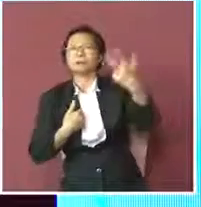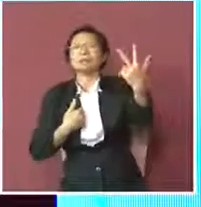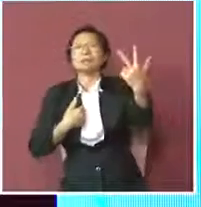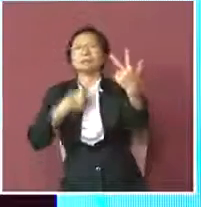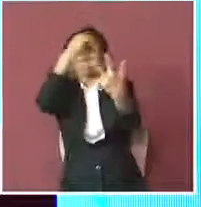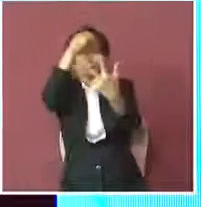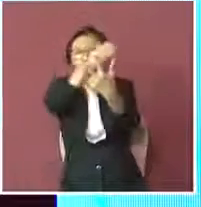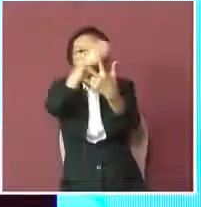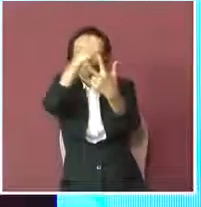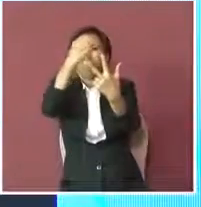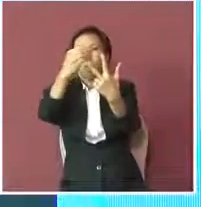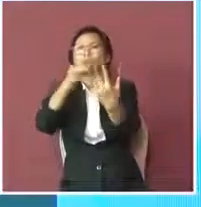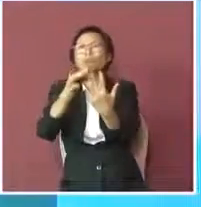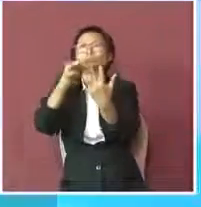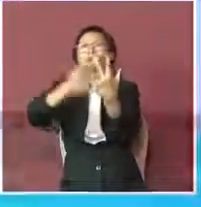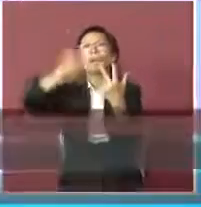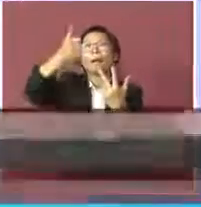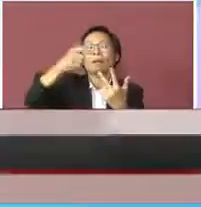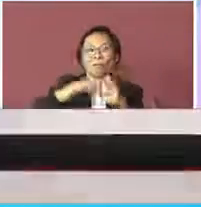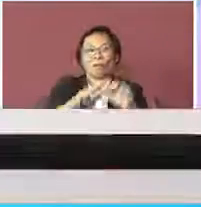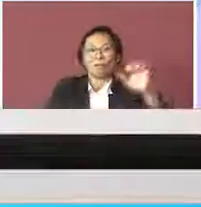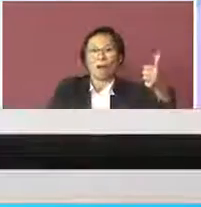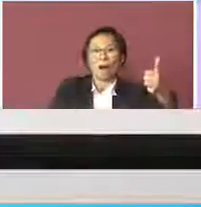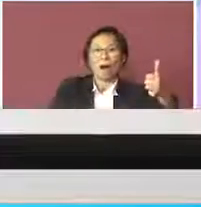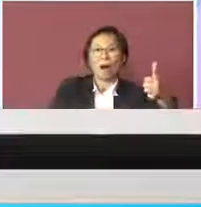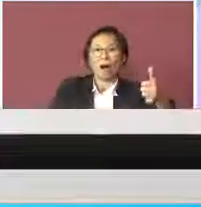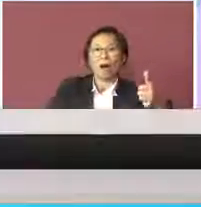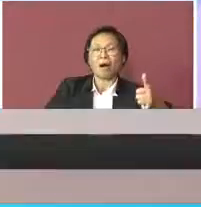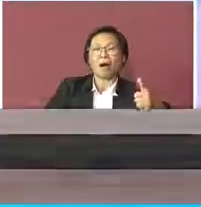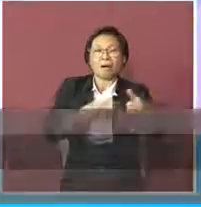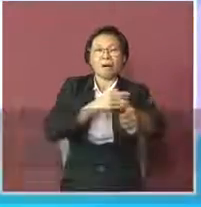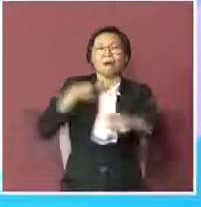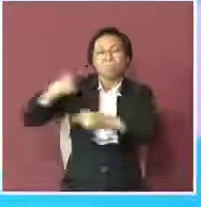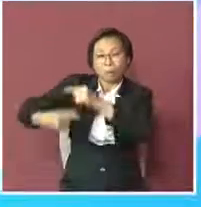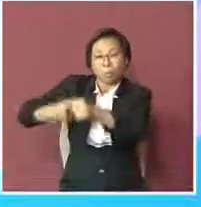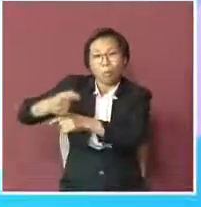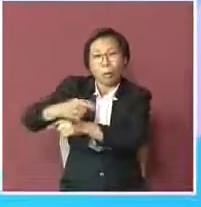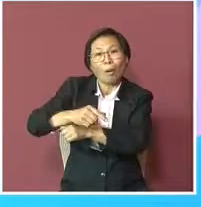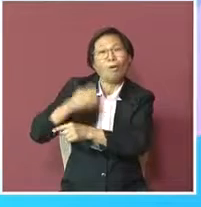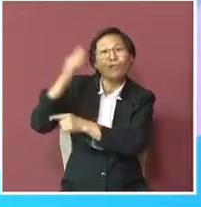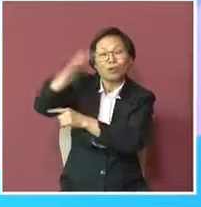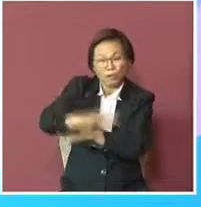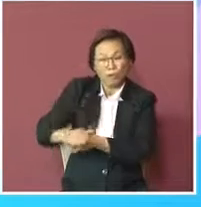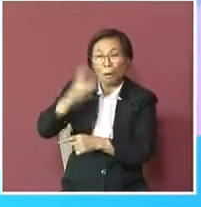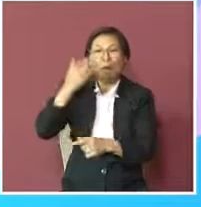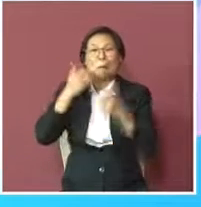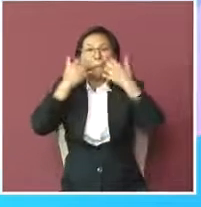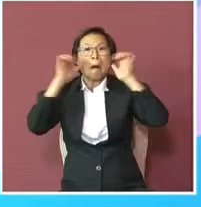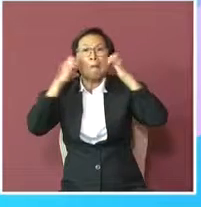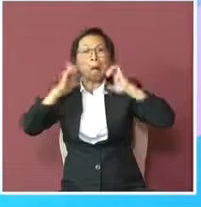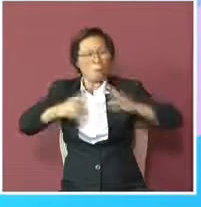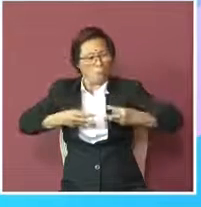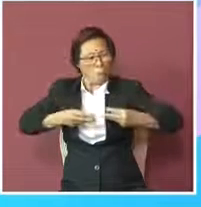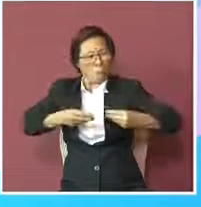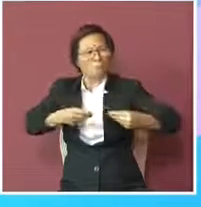hai pertama menyediakan generasi fasih digital yaitu Jenderal si yang menguasai